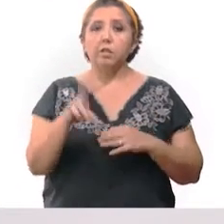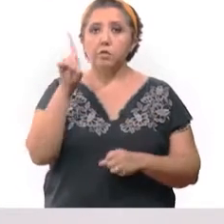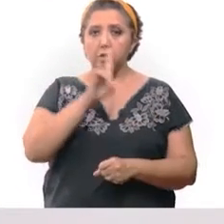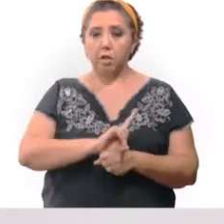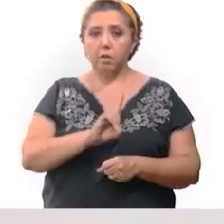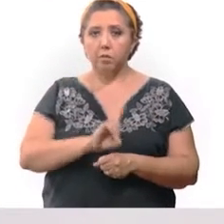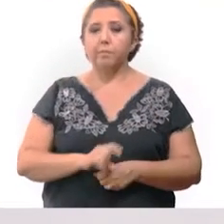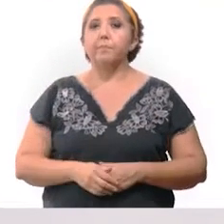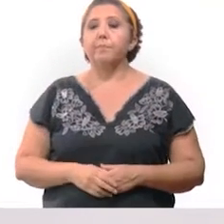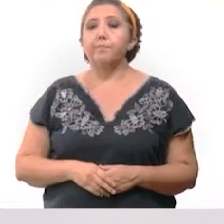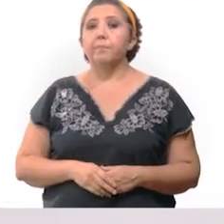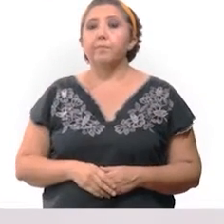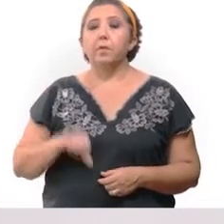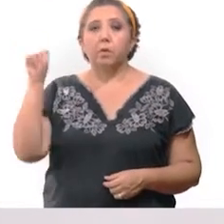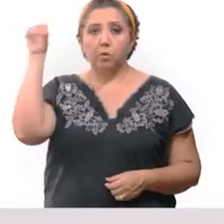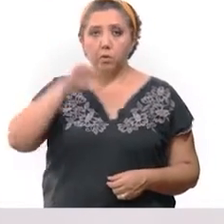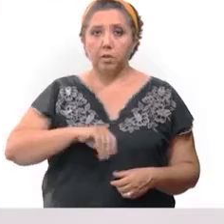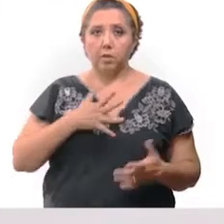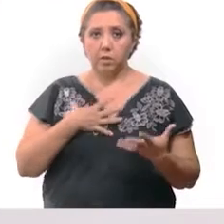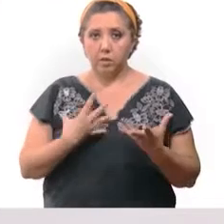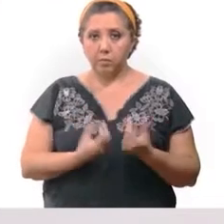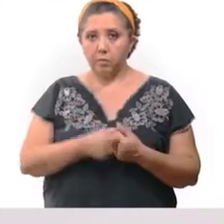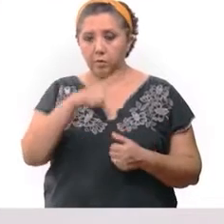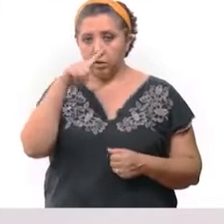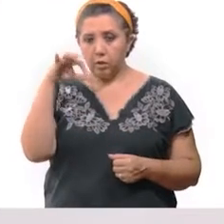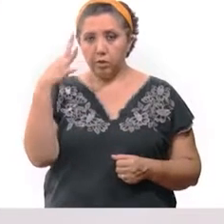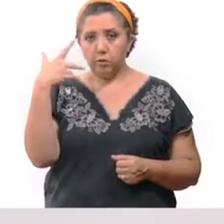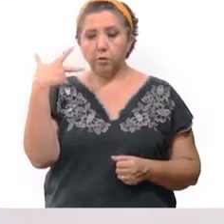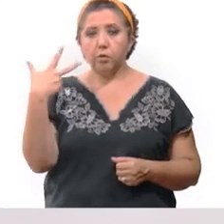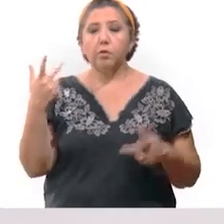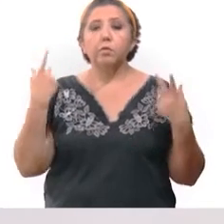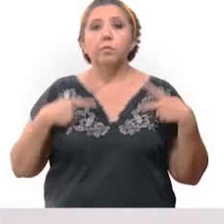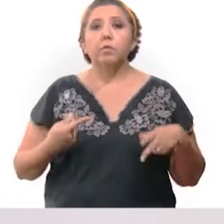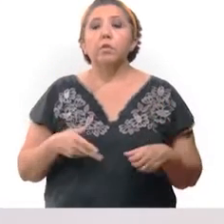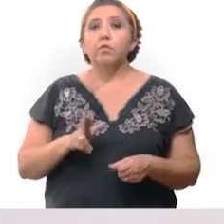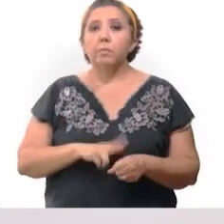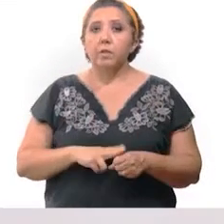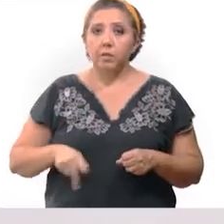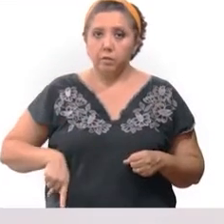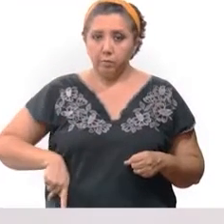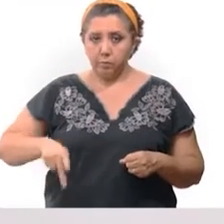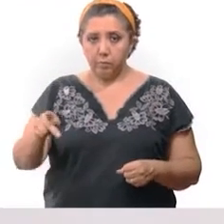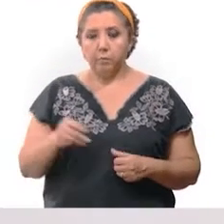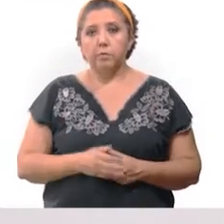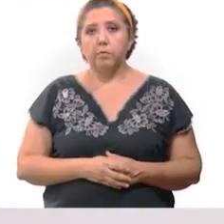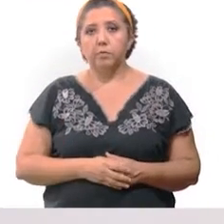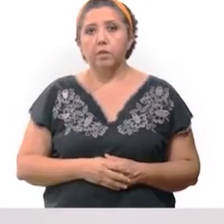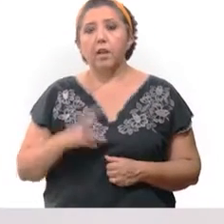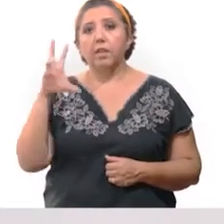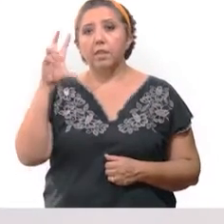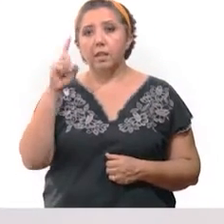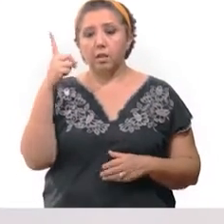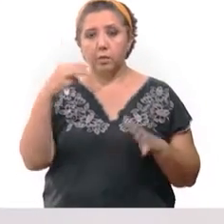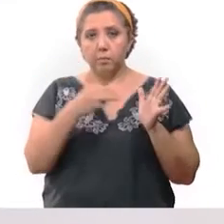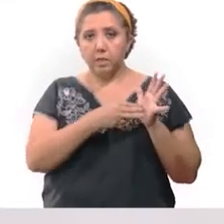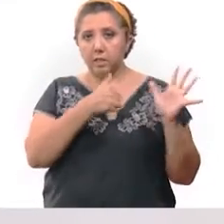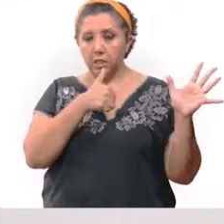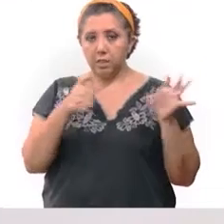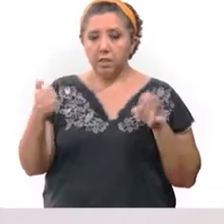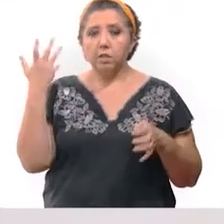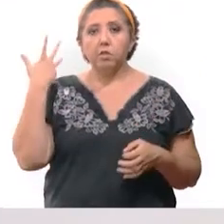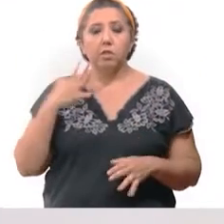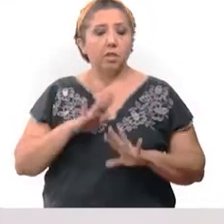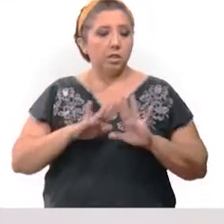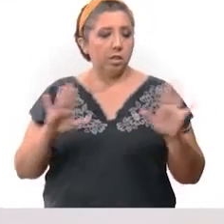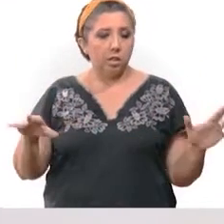49 y tu kajil jo nuevek anasin, os tule uman kaka, tule junukma etel muna, etel jujuntule, cemastitzantun jalacho, os